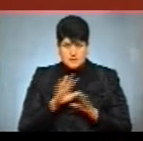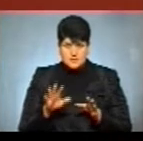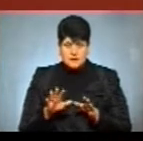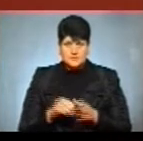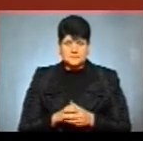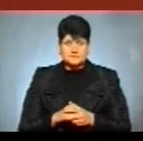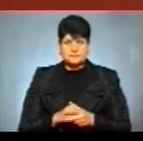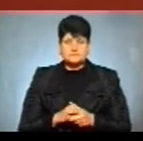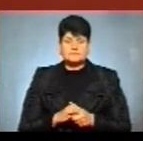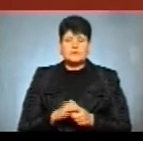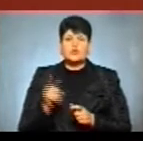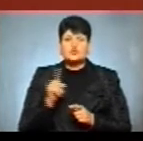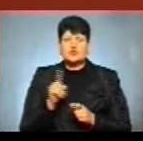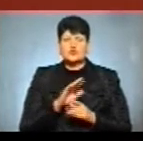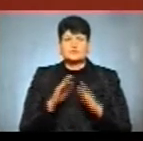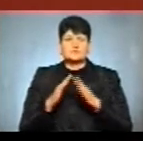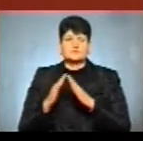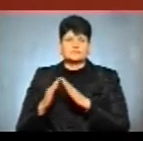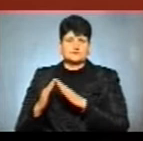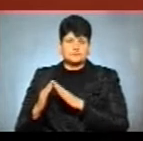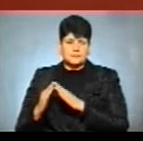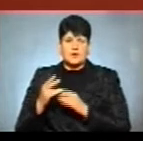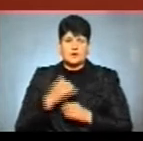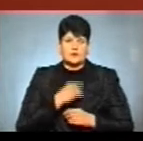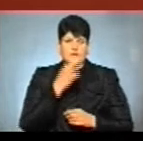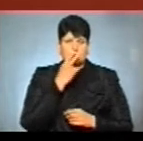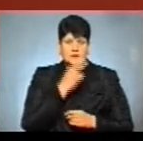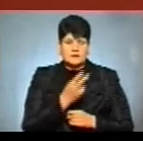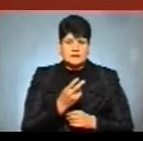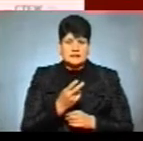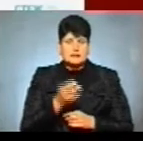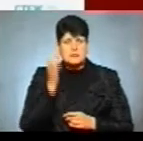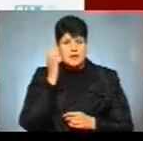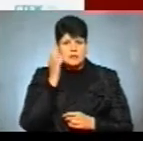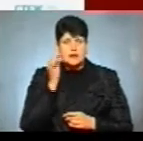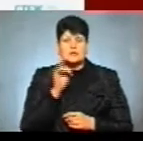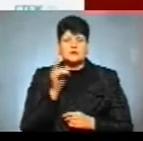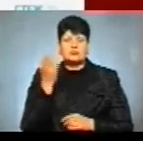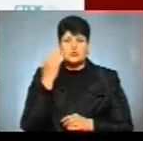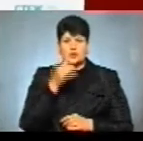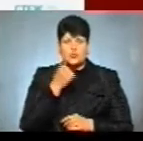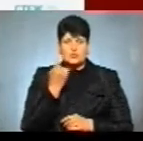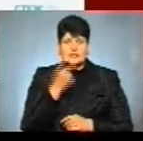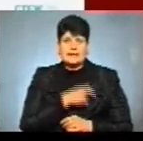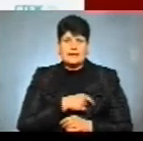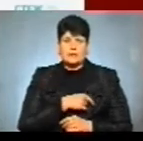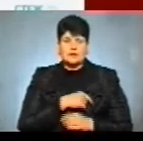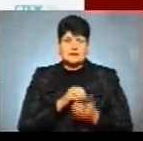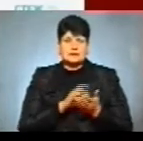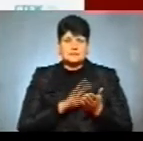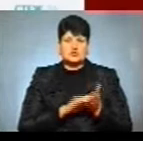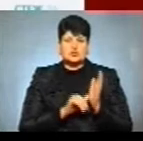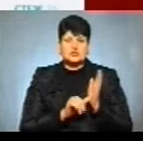в декларації. Щодо нерухомості, я хочу, щоб ми подивилися і пригадали, що минулого року один з депутатів